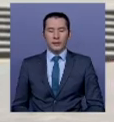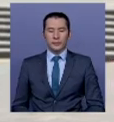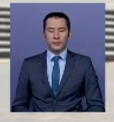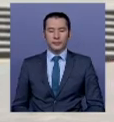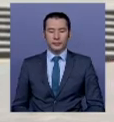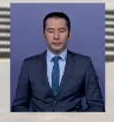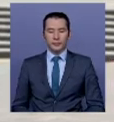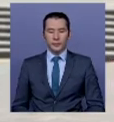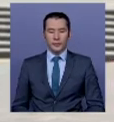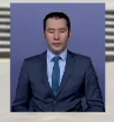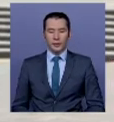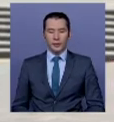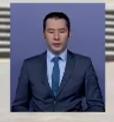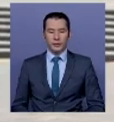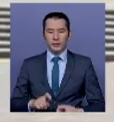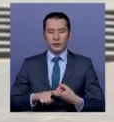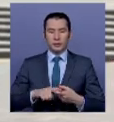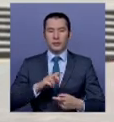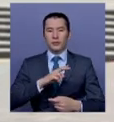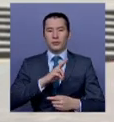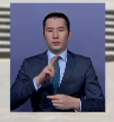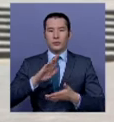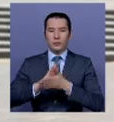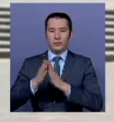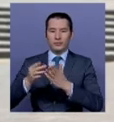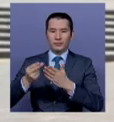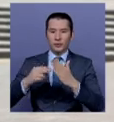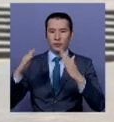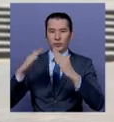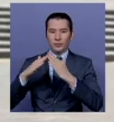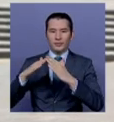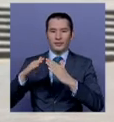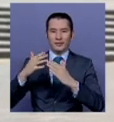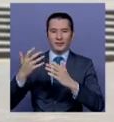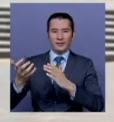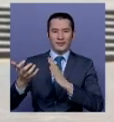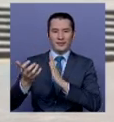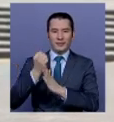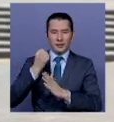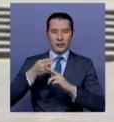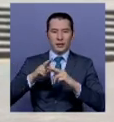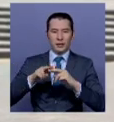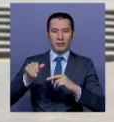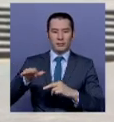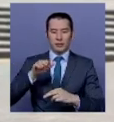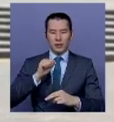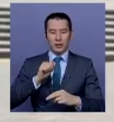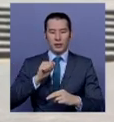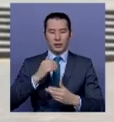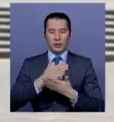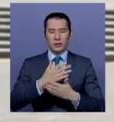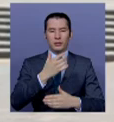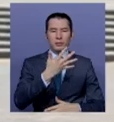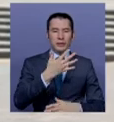шарттарын егжей-тегжейлі біліп, ипотекаға тұрғын үй рәсімдеуге ниеттілердің қатары қалың. Анықталғаны, соңғы уақытта әлі де іске қосылмаған